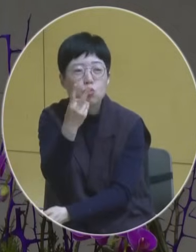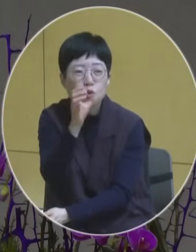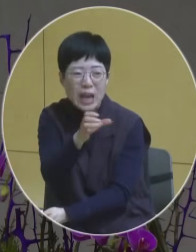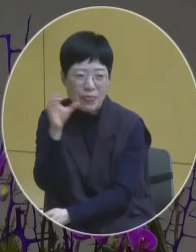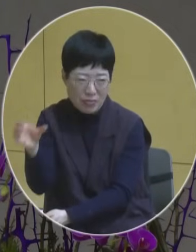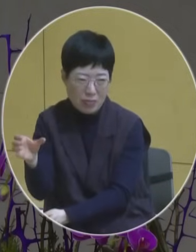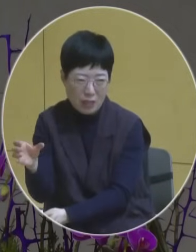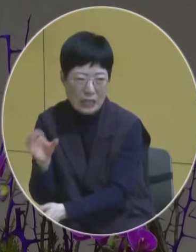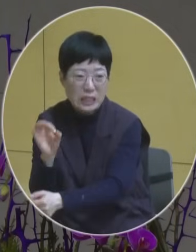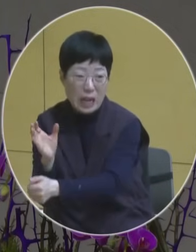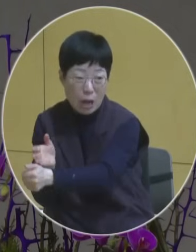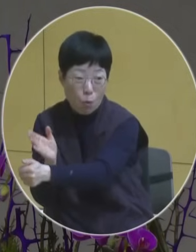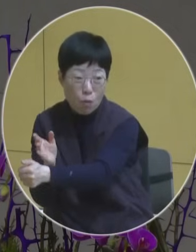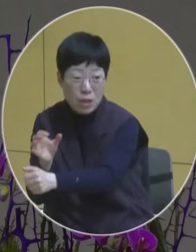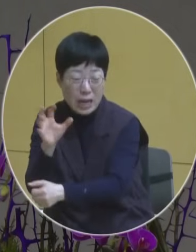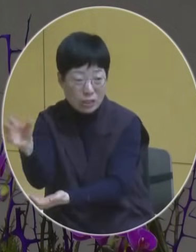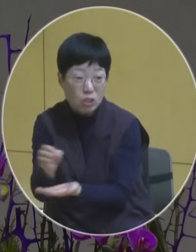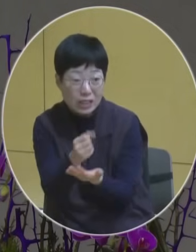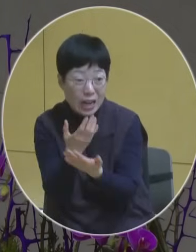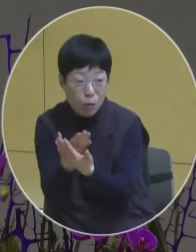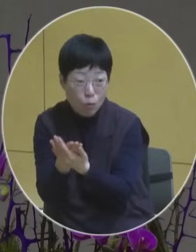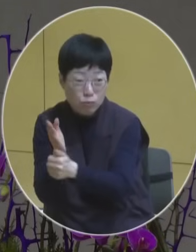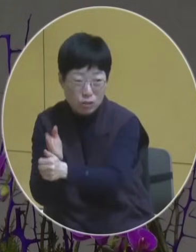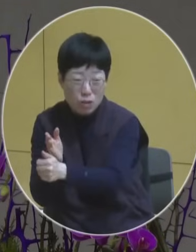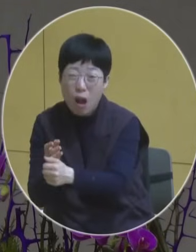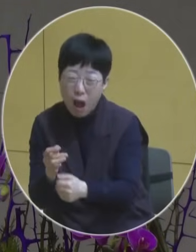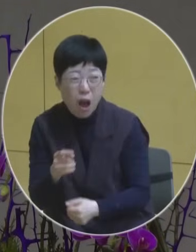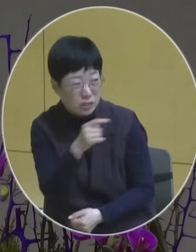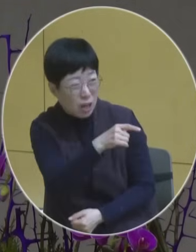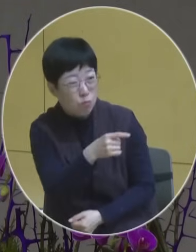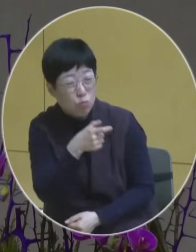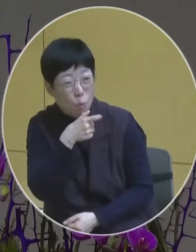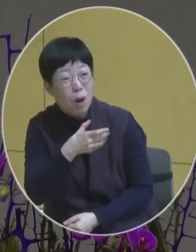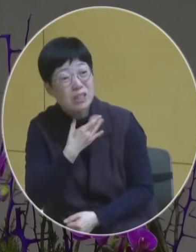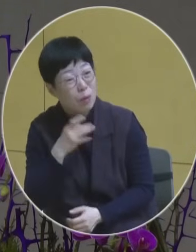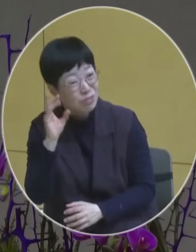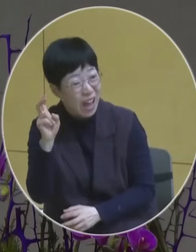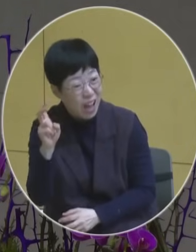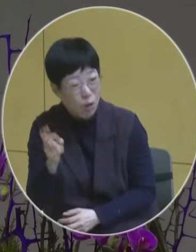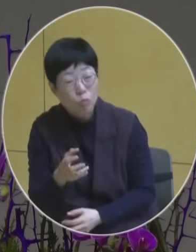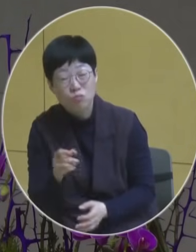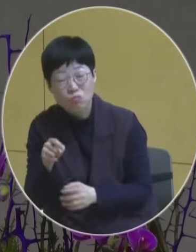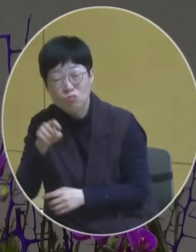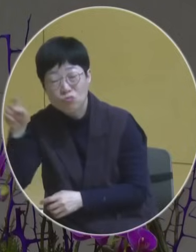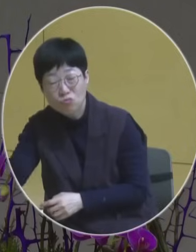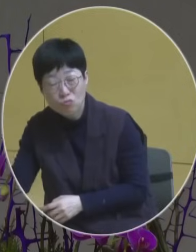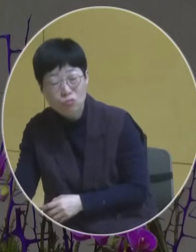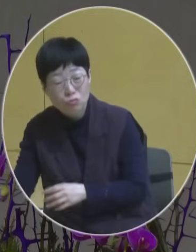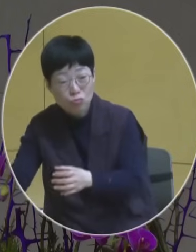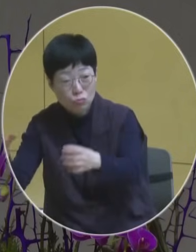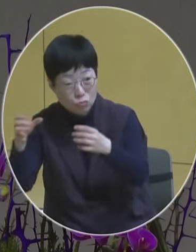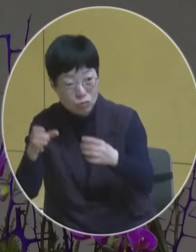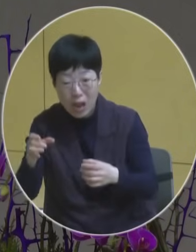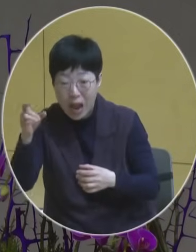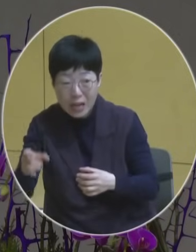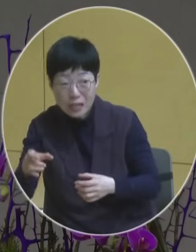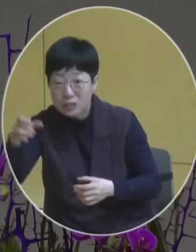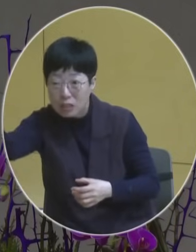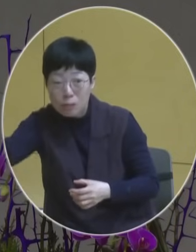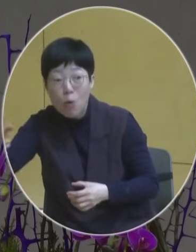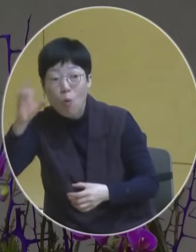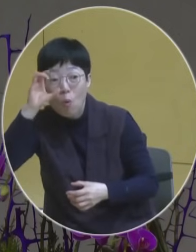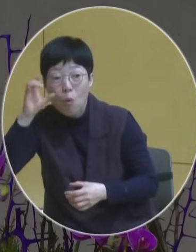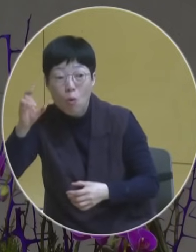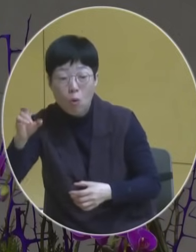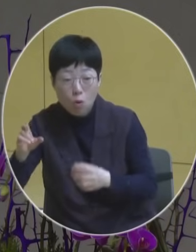달라고. 이 노숙자가 이 목이 마른 모양이어서 물 두 잔을 갖다 주었습니다. 물 한 잔을 당신이 좀 마시라고.